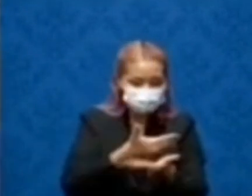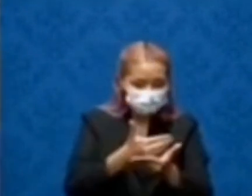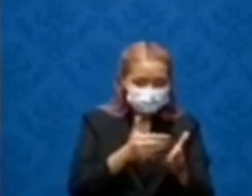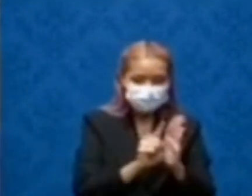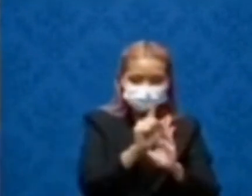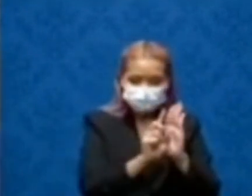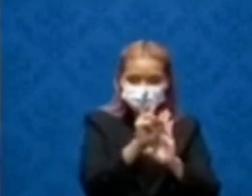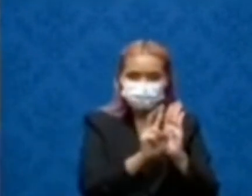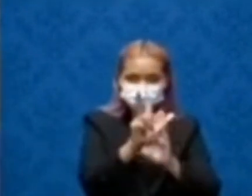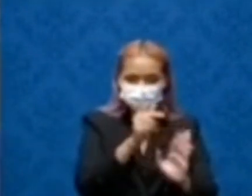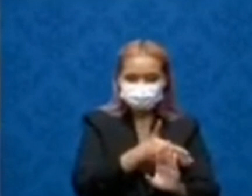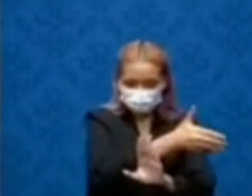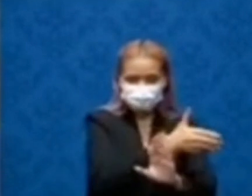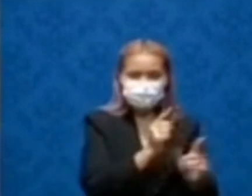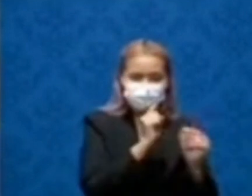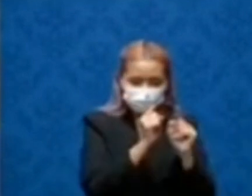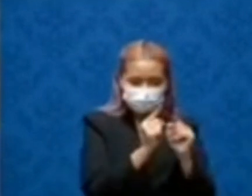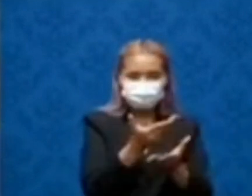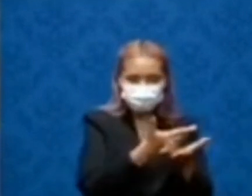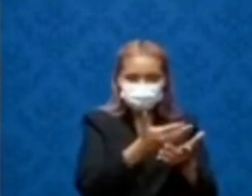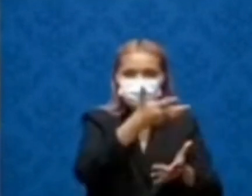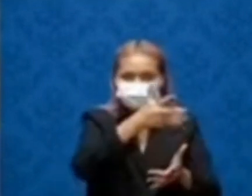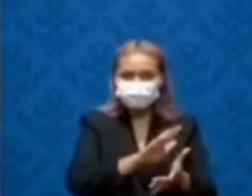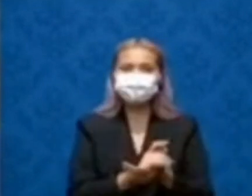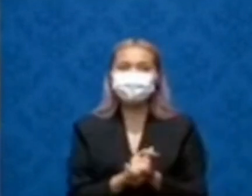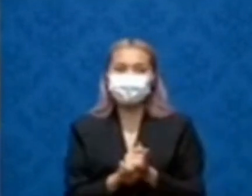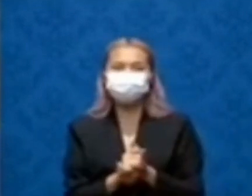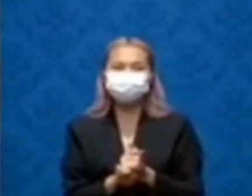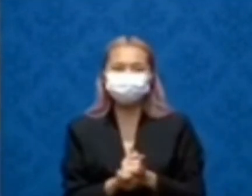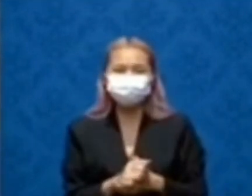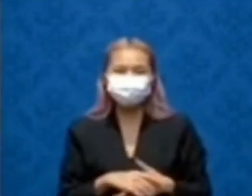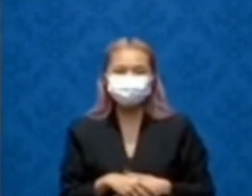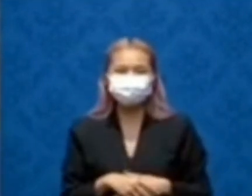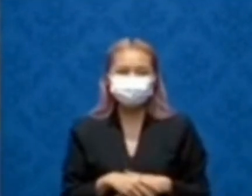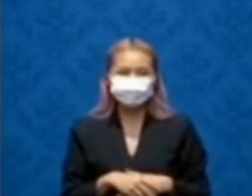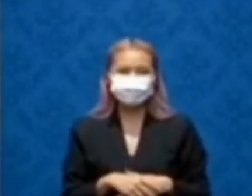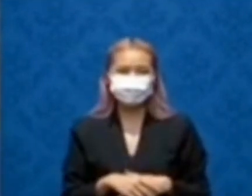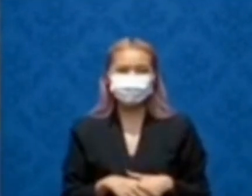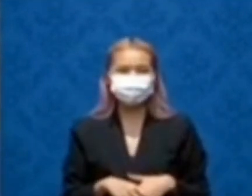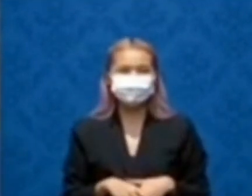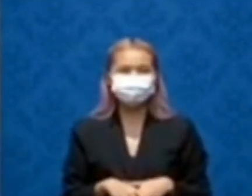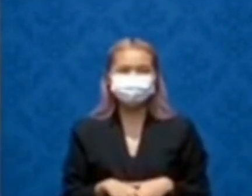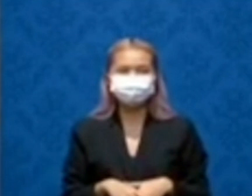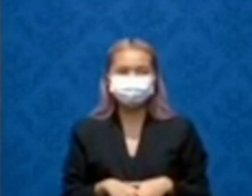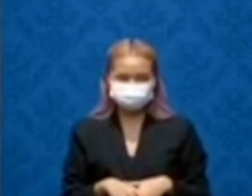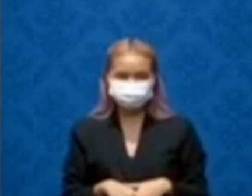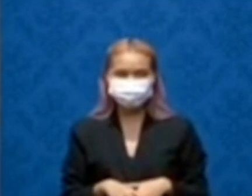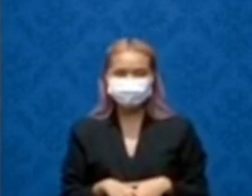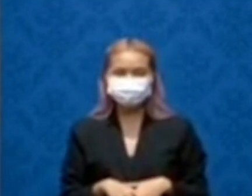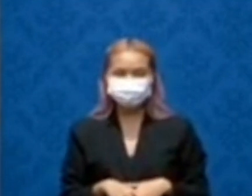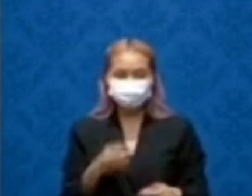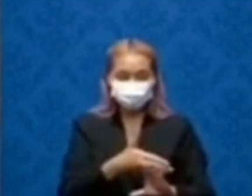ผมไปประชุมไอป้าที่กัมพูชากลับมาเมื่อวานนี้กลับมาเย็นค่ำก็มานั่งกันที่สภาจนค่ำมื